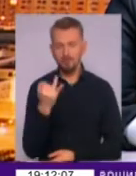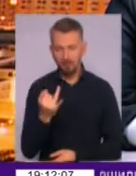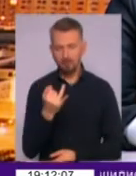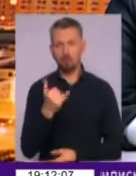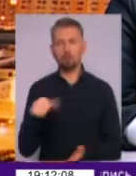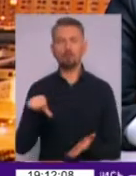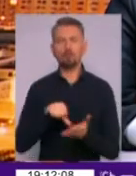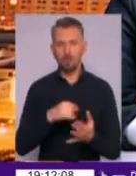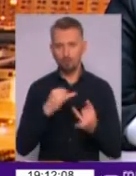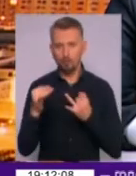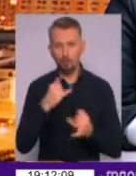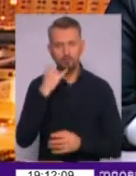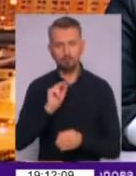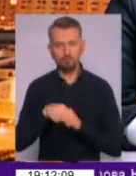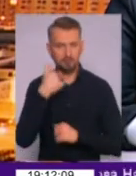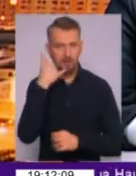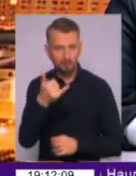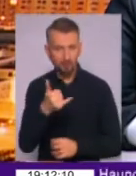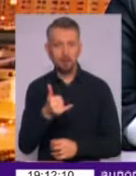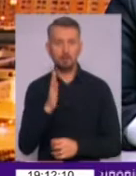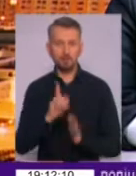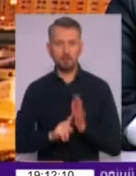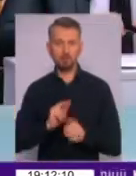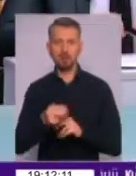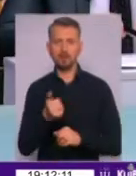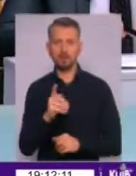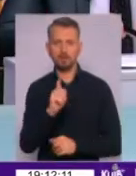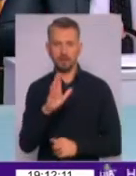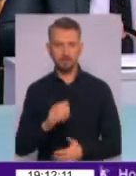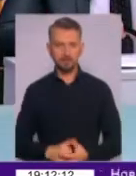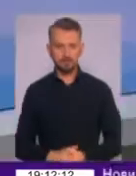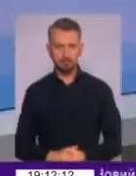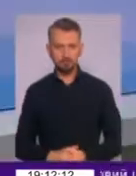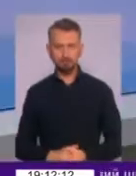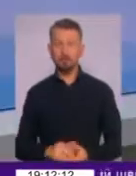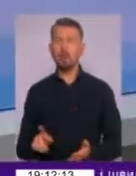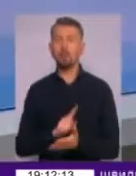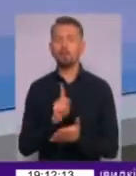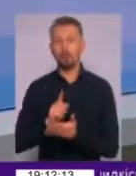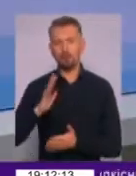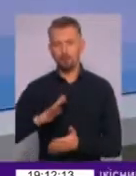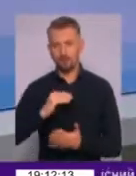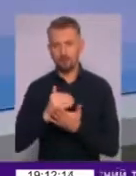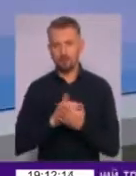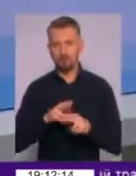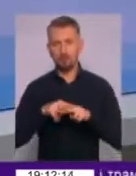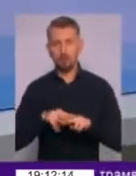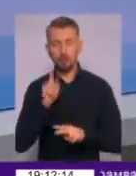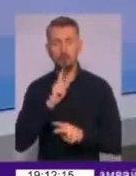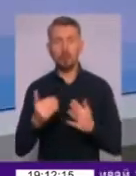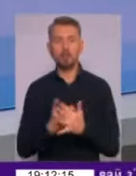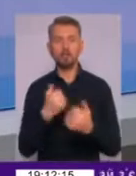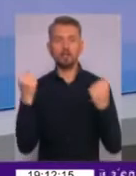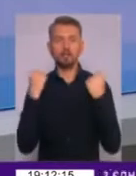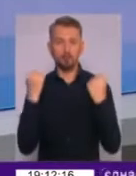до розмови телефоном. Ми стартуємо вже за кілька хвилин. Отже, обов'язково дочекайтесь програми «Столиця». А поки новини спорту